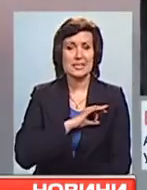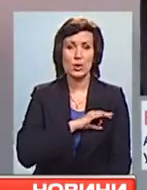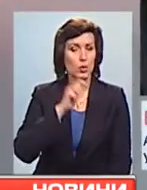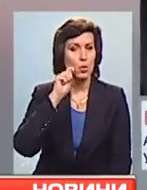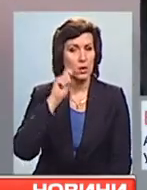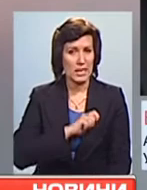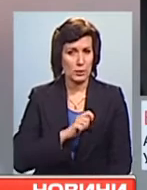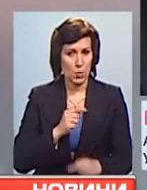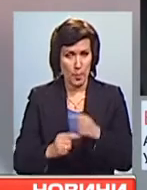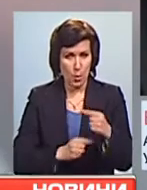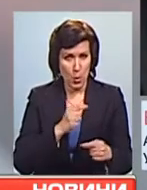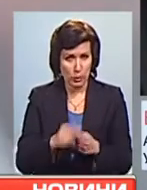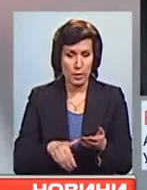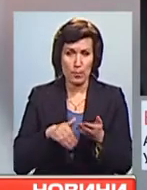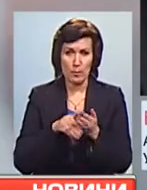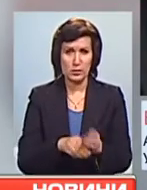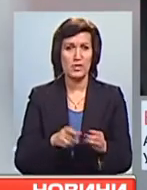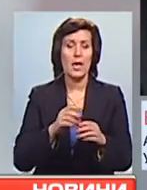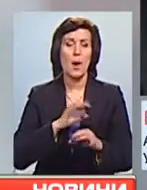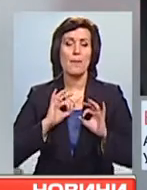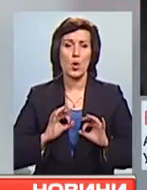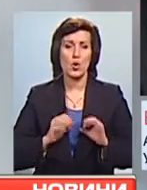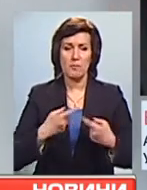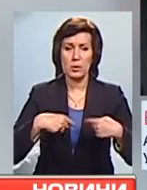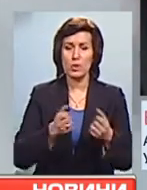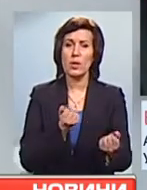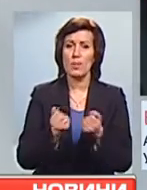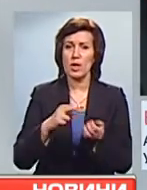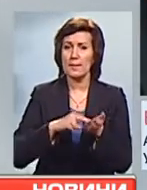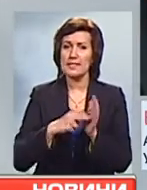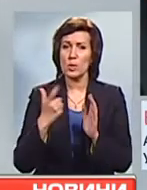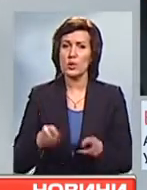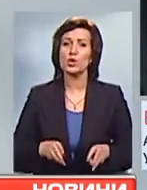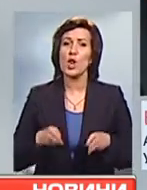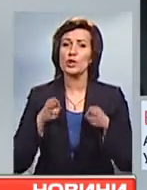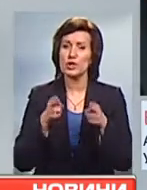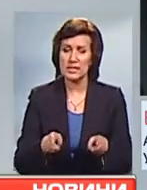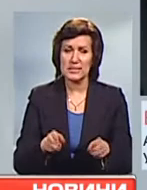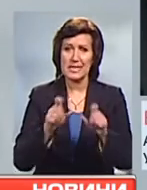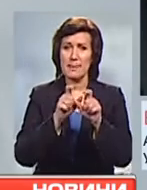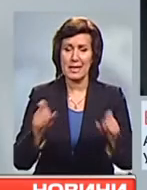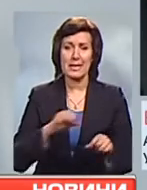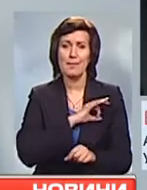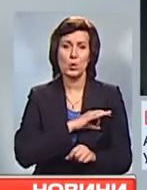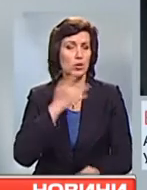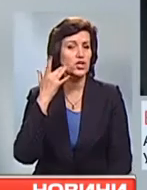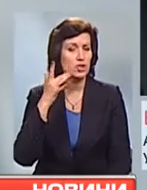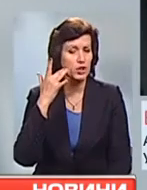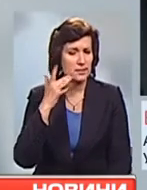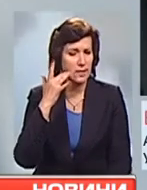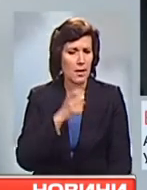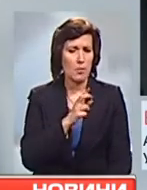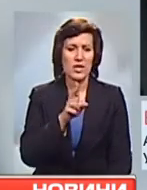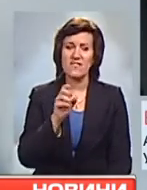юрист українського походження, помічник федерального прокурора в підрозділі боротьби з економічною злочинністю Департаменту юстиції США